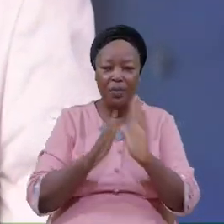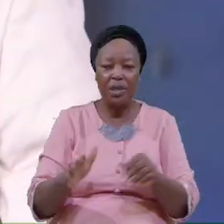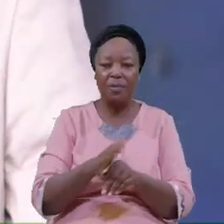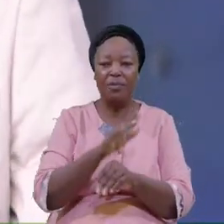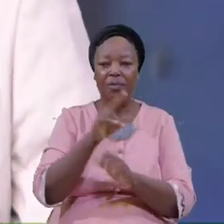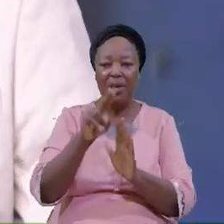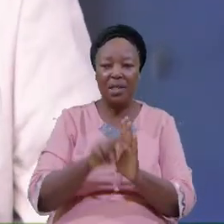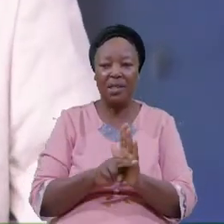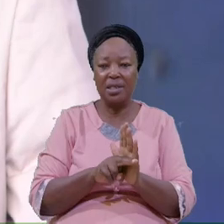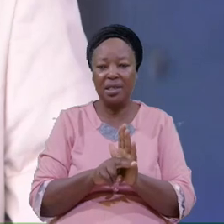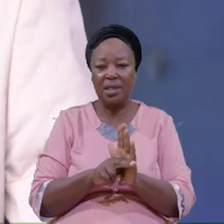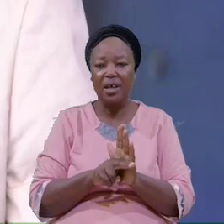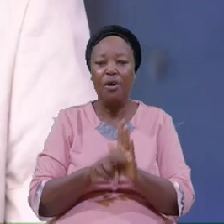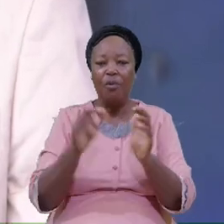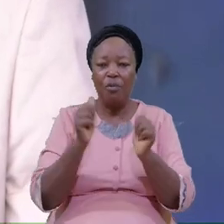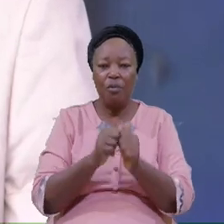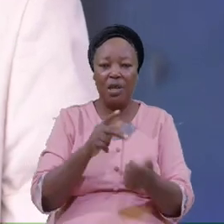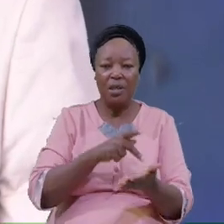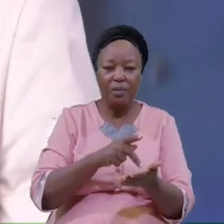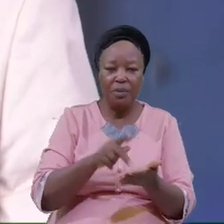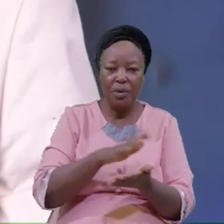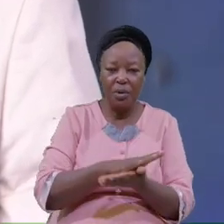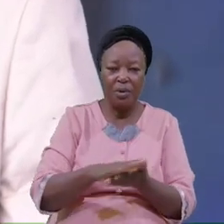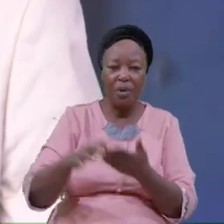peacefulness with pure heart as